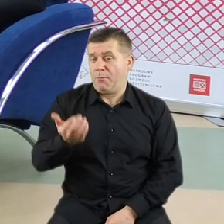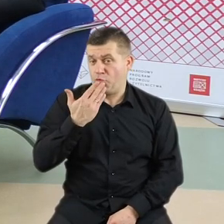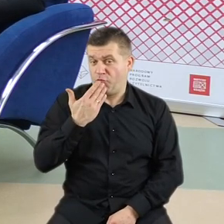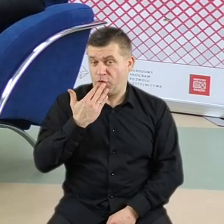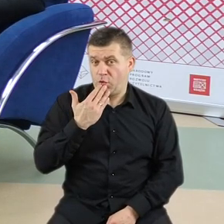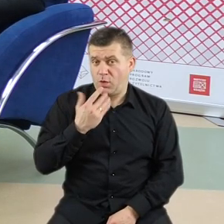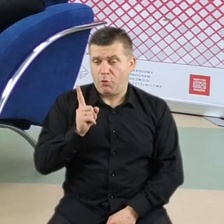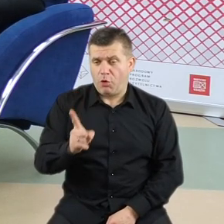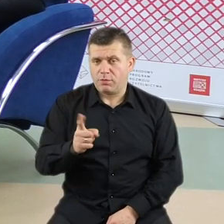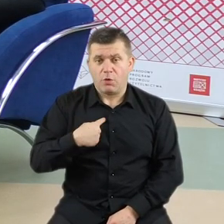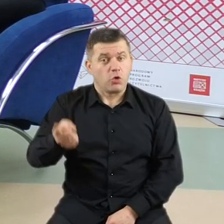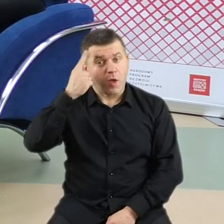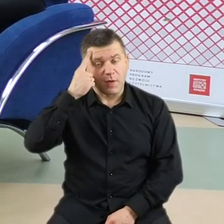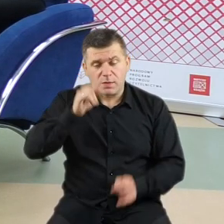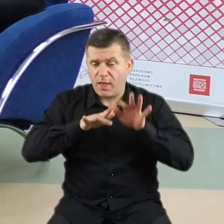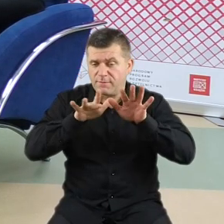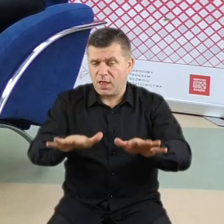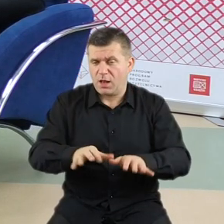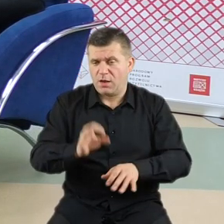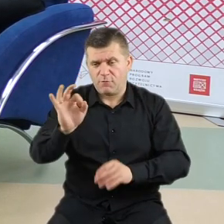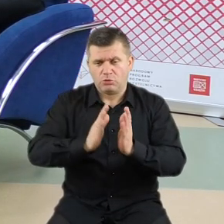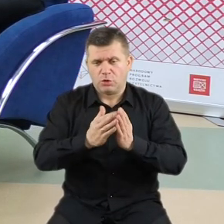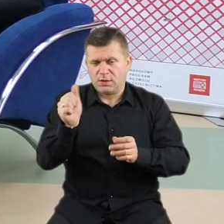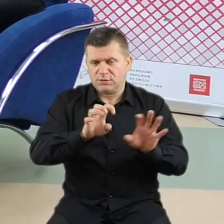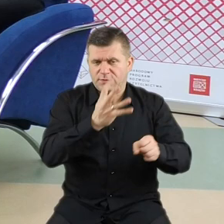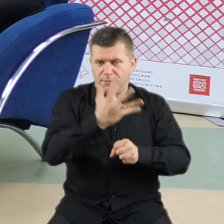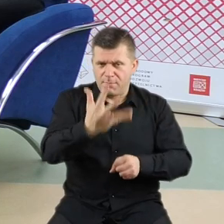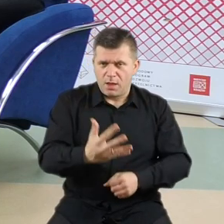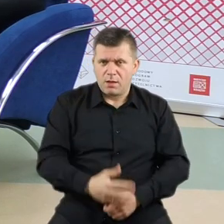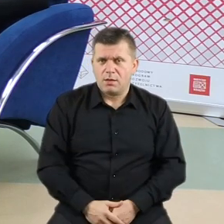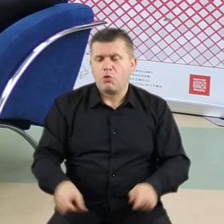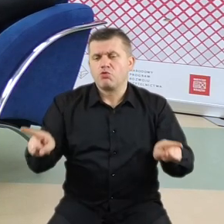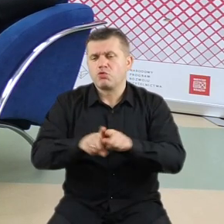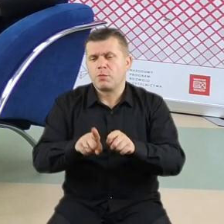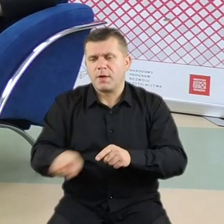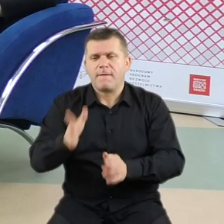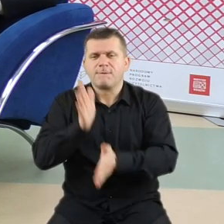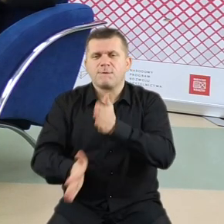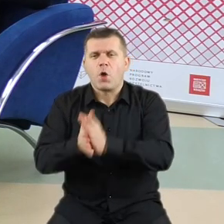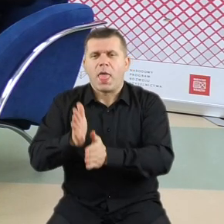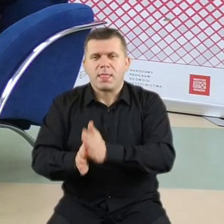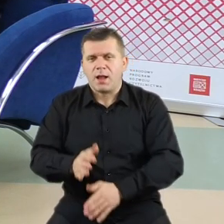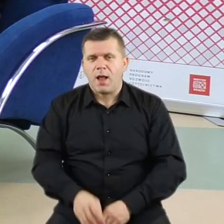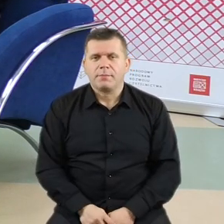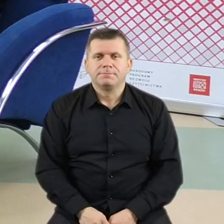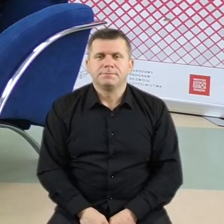Mówiłam o tym, że dowiadujemy się wiele z twoich książek, ja również z 45 i również z wojenki, bo